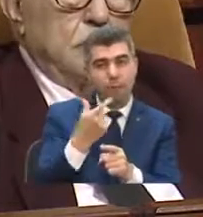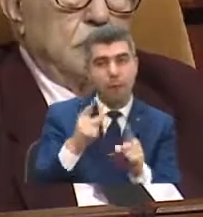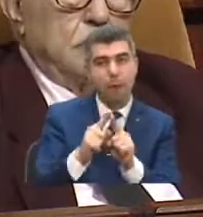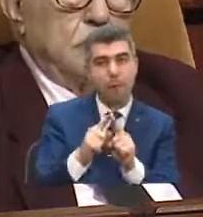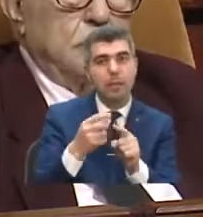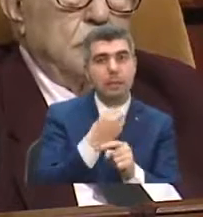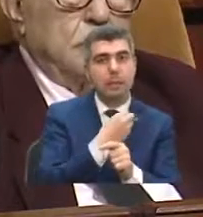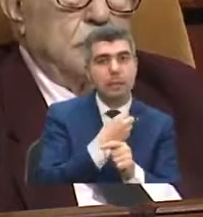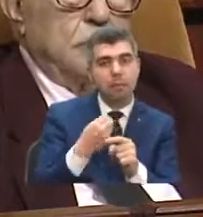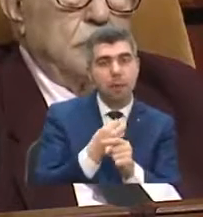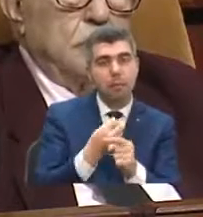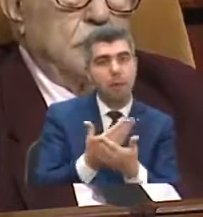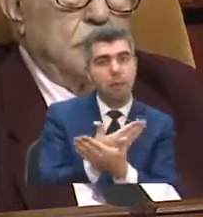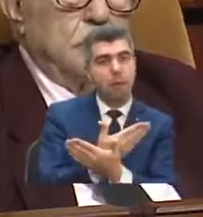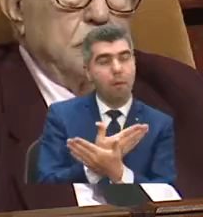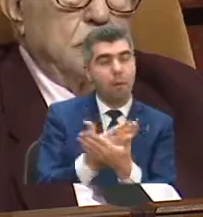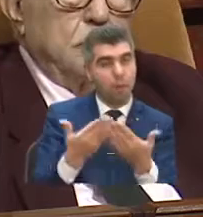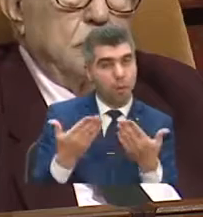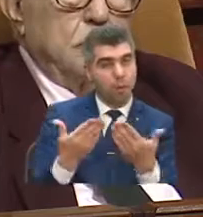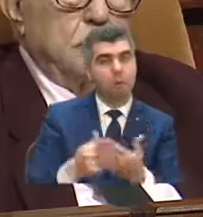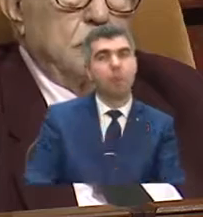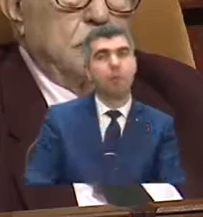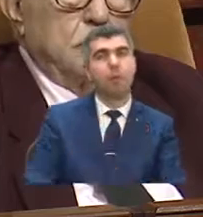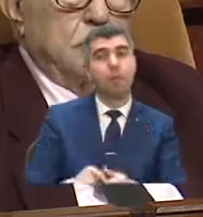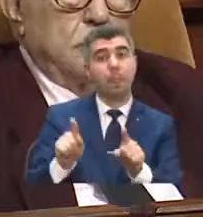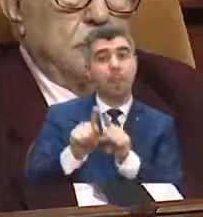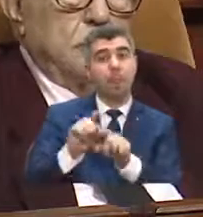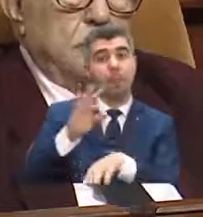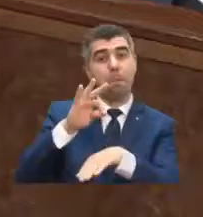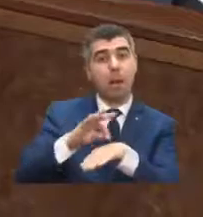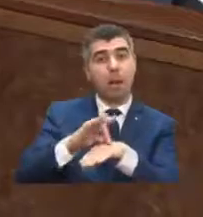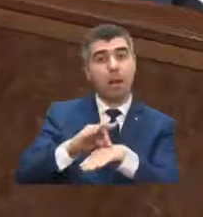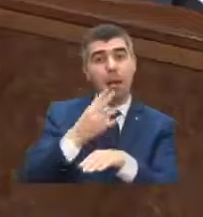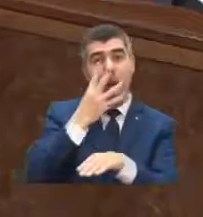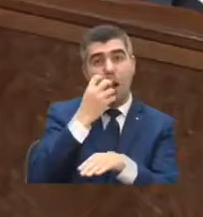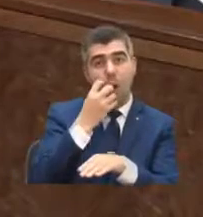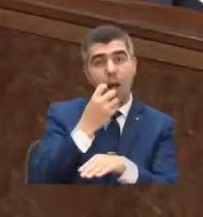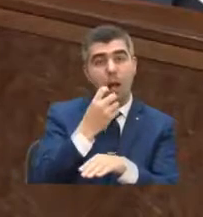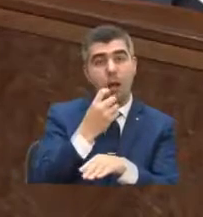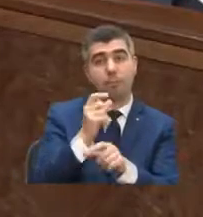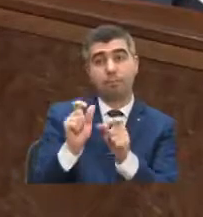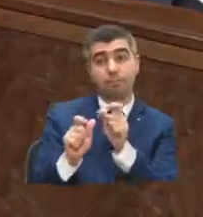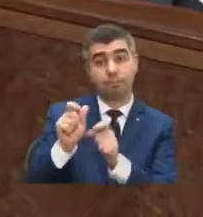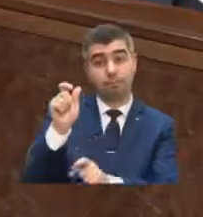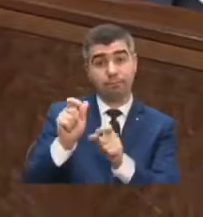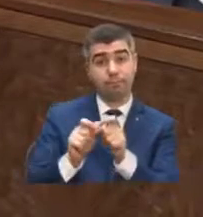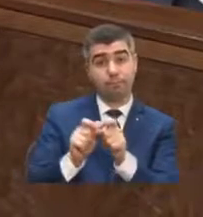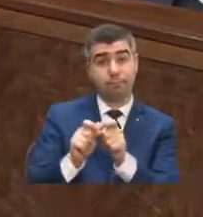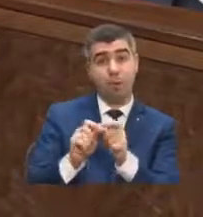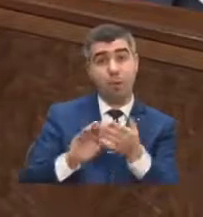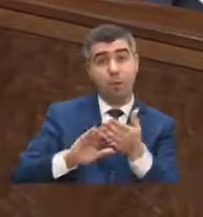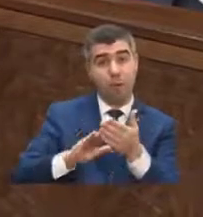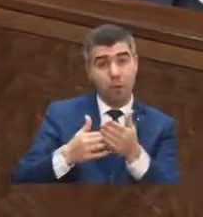على تدبير هذه الانفلونزا الموسمي التي تسببت دون ان